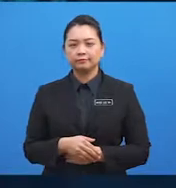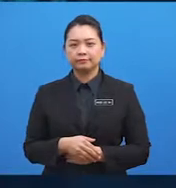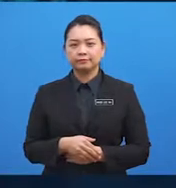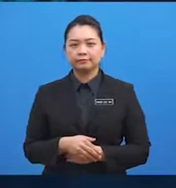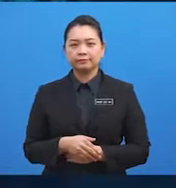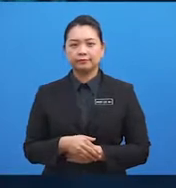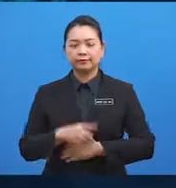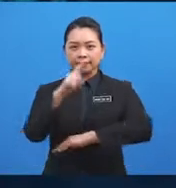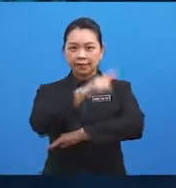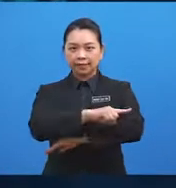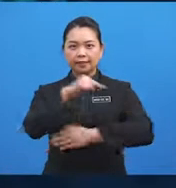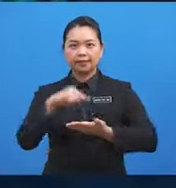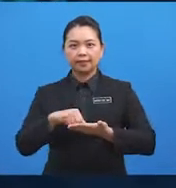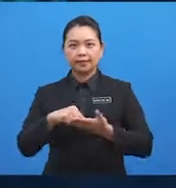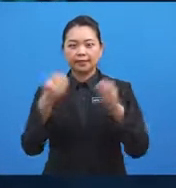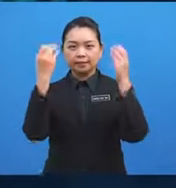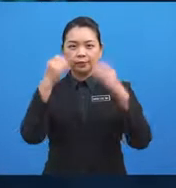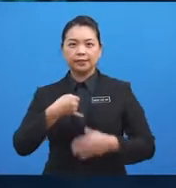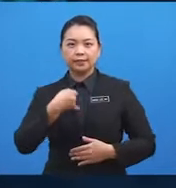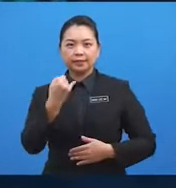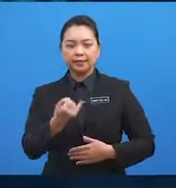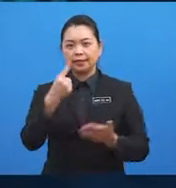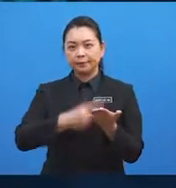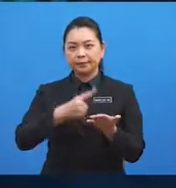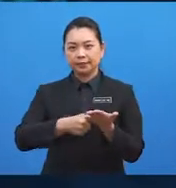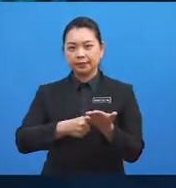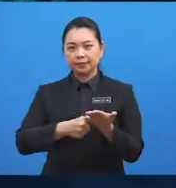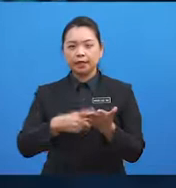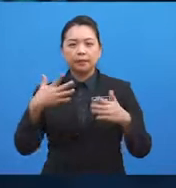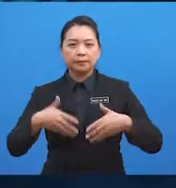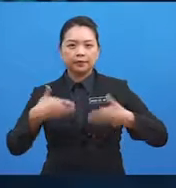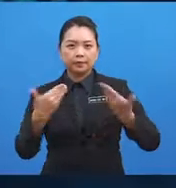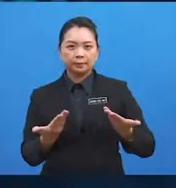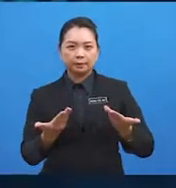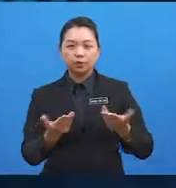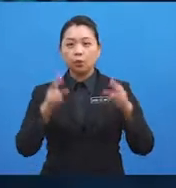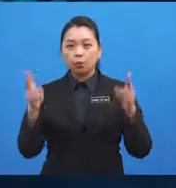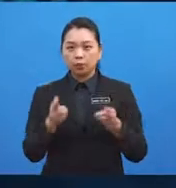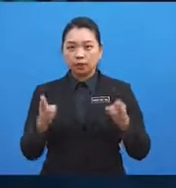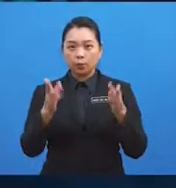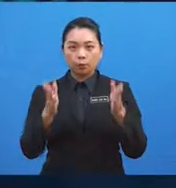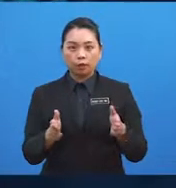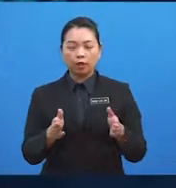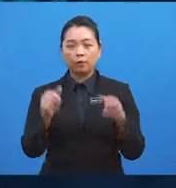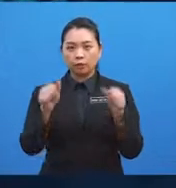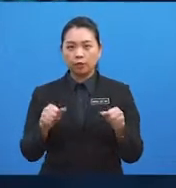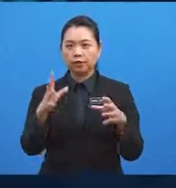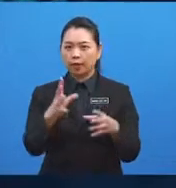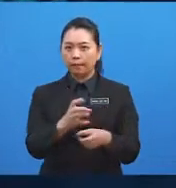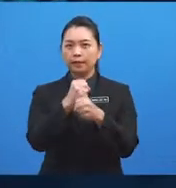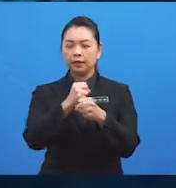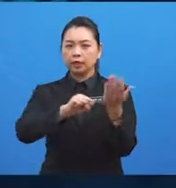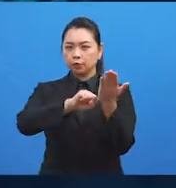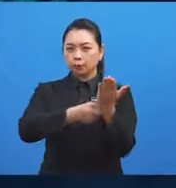murid-murid, pada hari ini cikgu ingin membincangkan bagaimana usahawan boleh mendapatkan